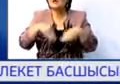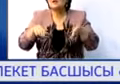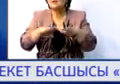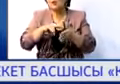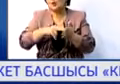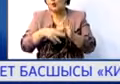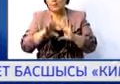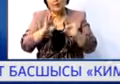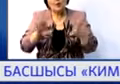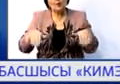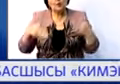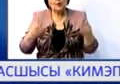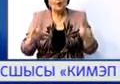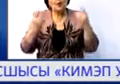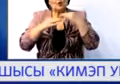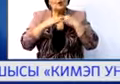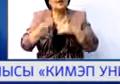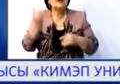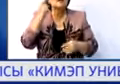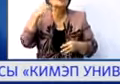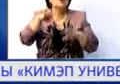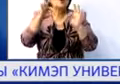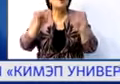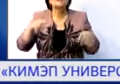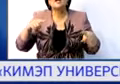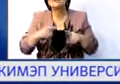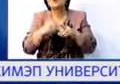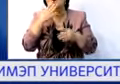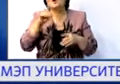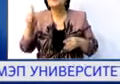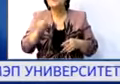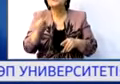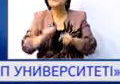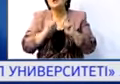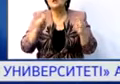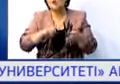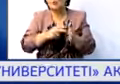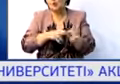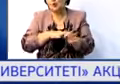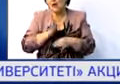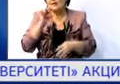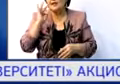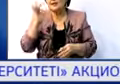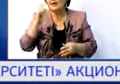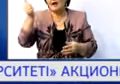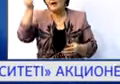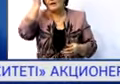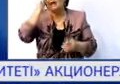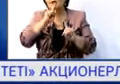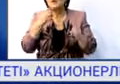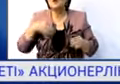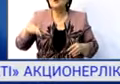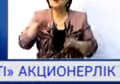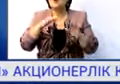жоба ұсынды. Соның бірі Ұлы даланың ежелгі өнер және технологиялар музейін ашу. Бұл жоба жүзеге асса тарихи таңбалы Сыр өңірінің